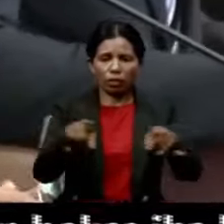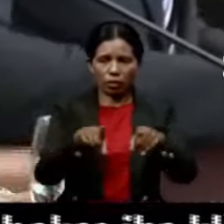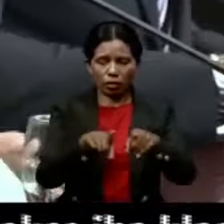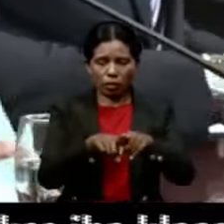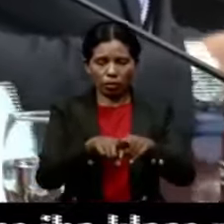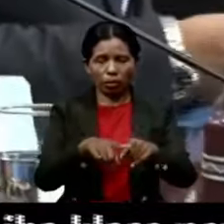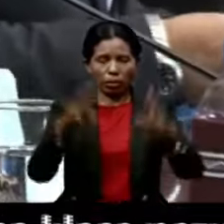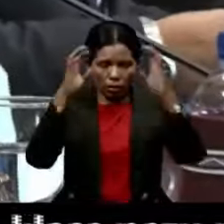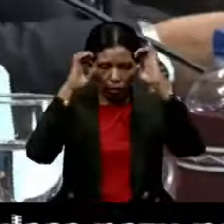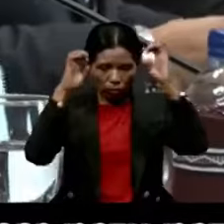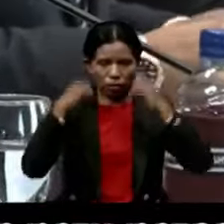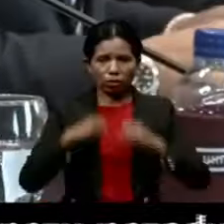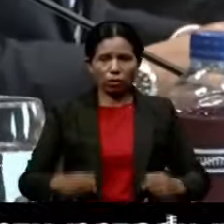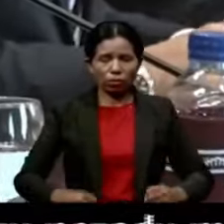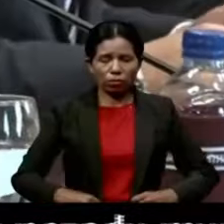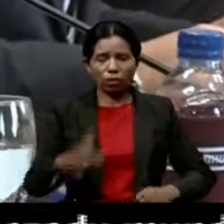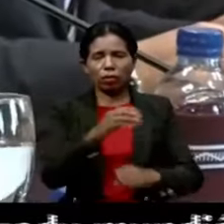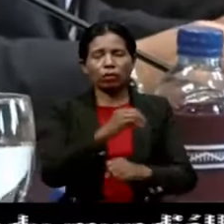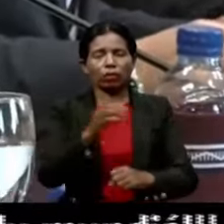setor educação, saúde no agricultura.